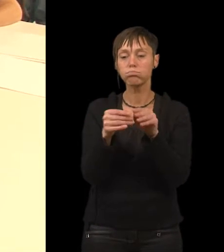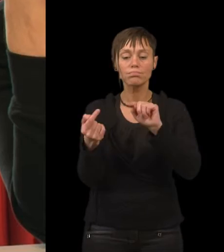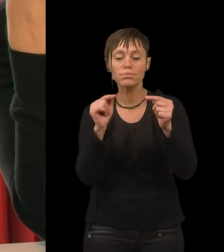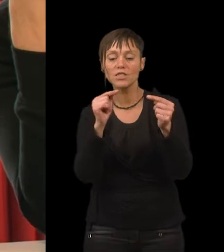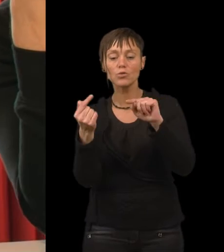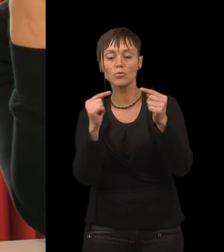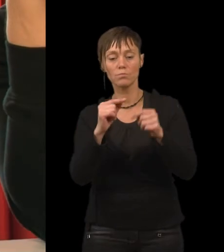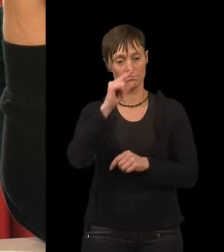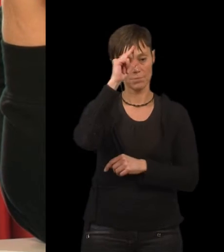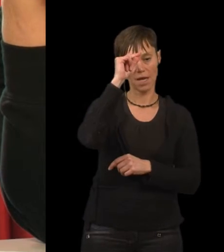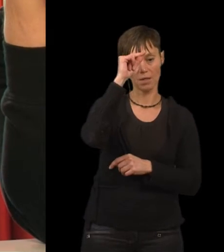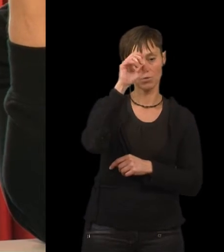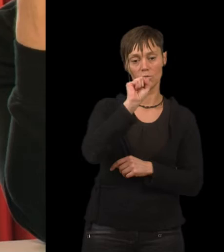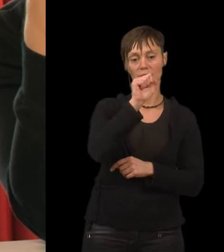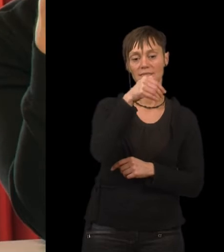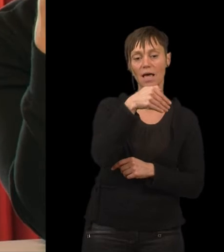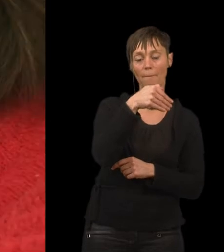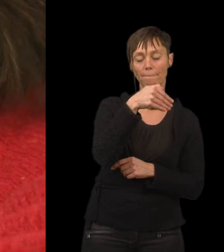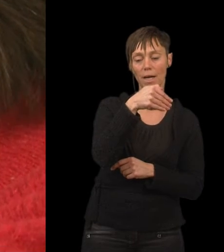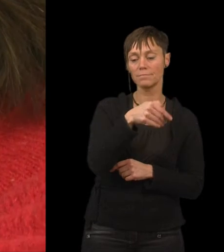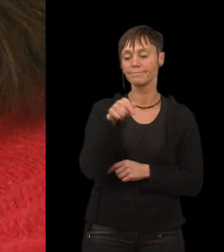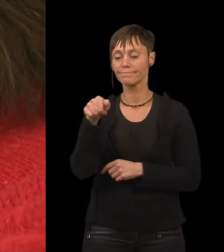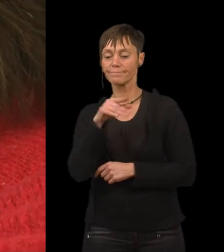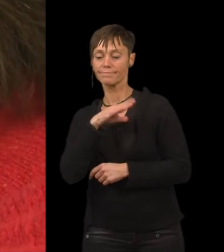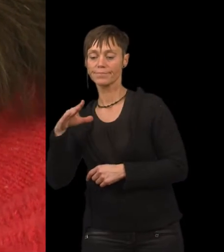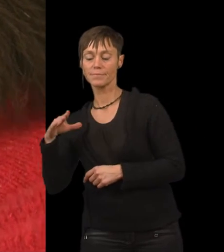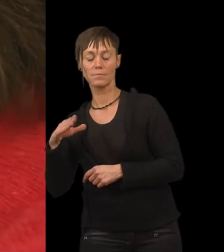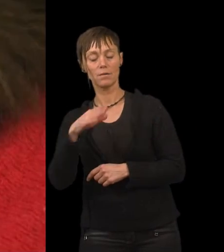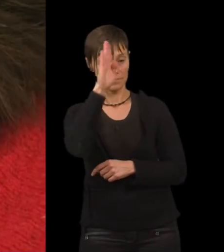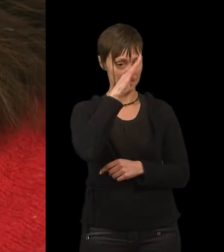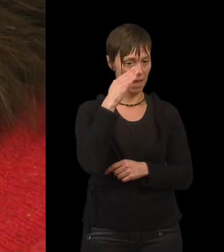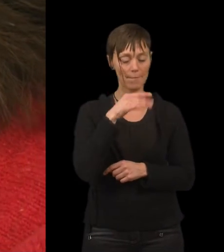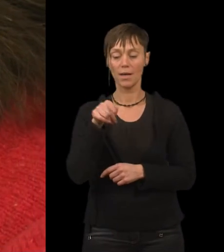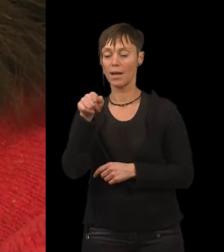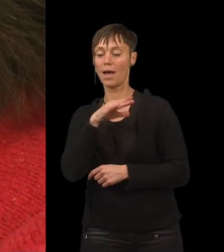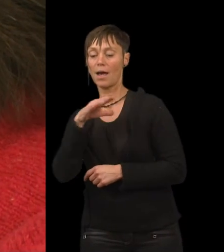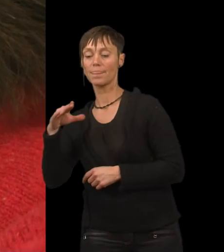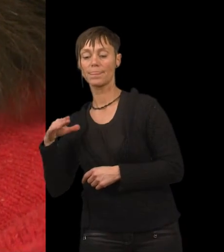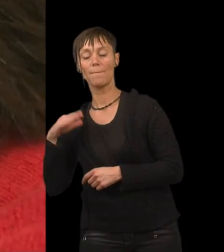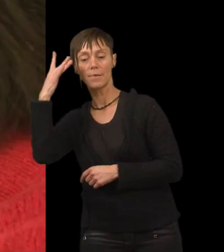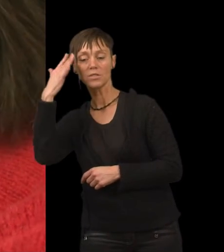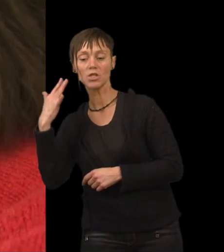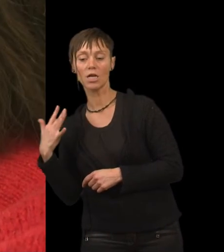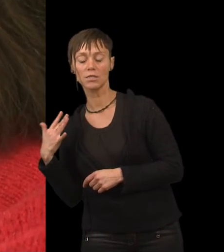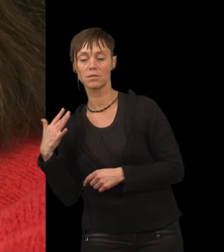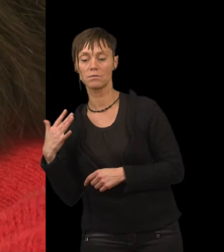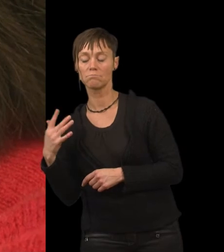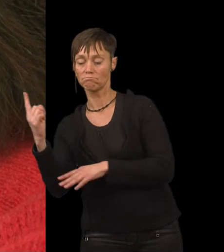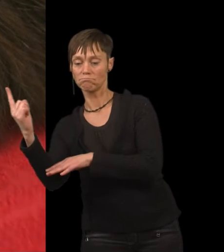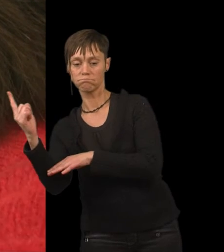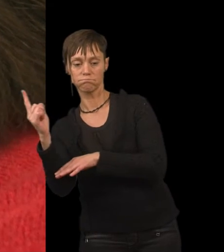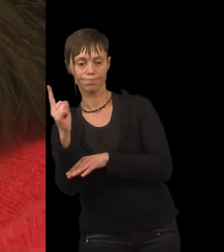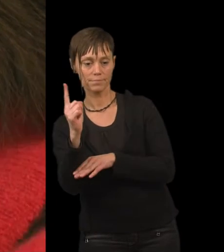à prier en fait. Ah, il faut trouver la transition entre il sort de la coquille et elle se permet d'aller dans le